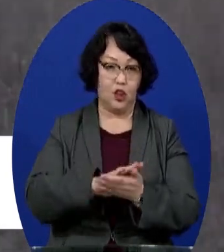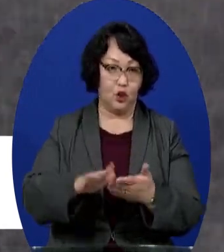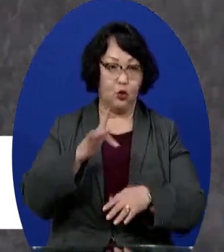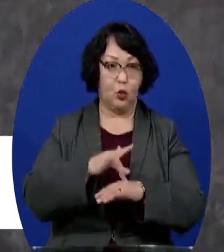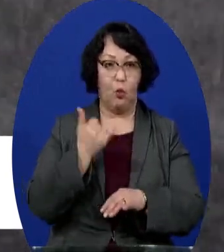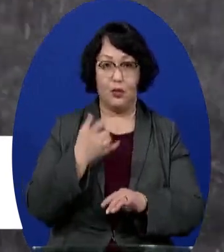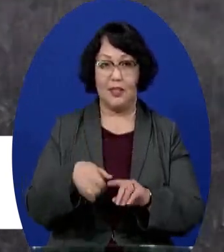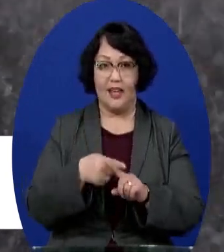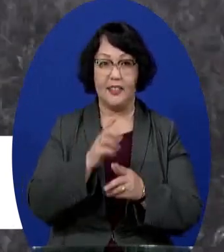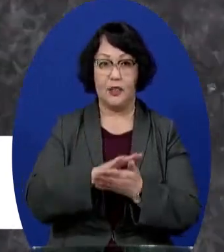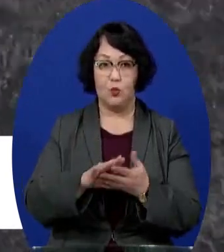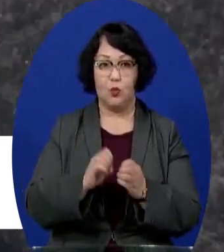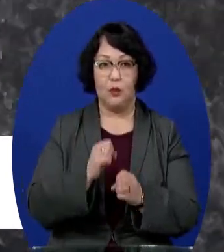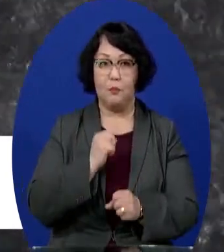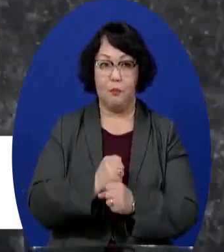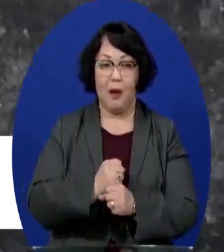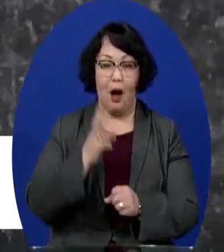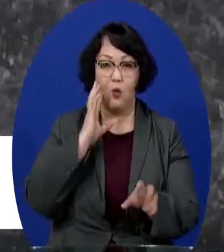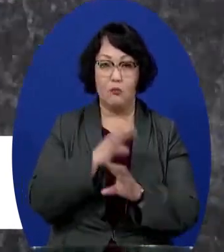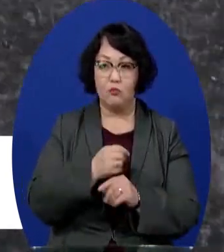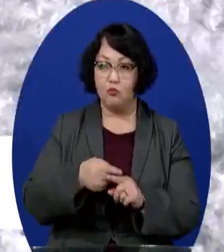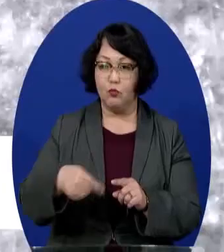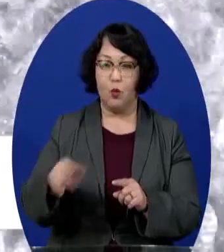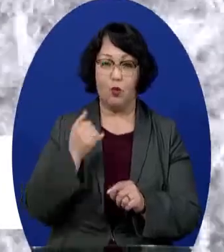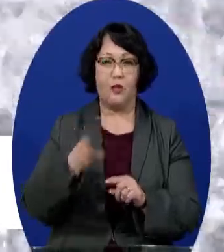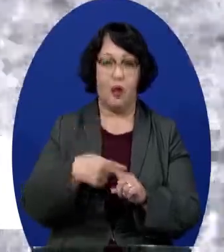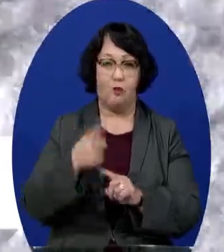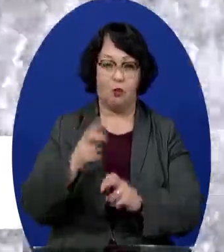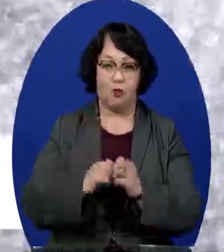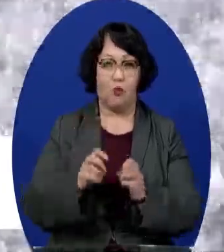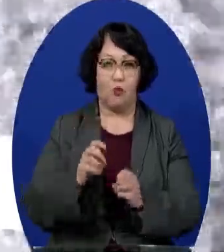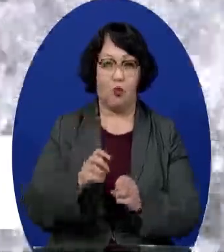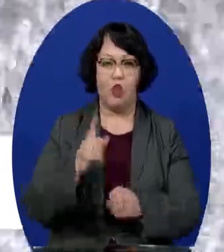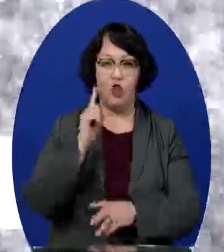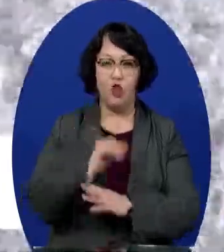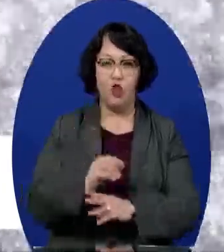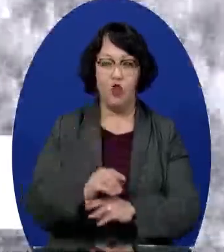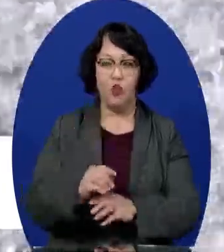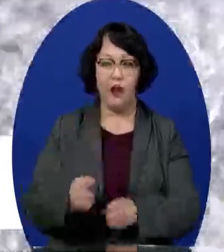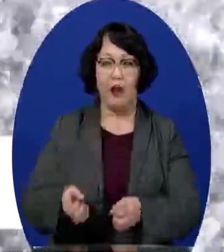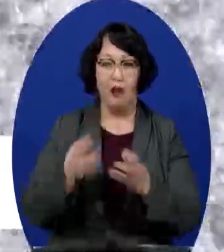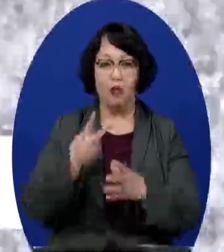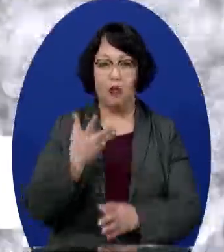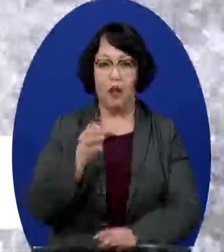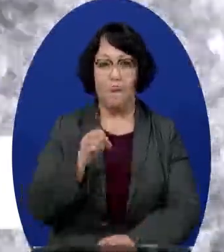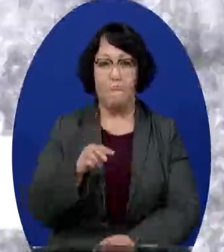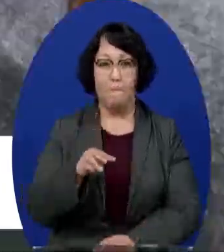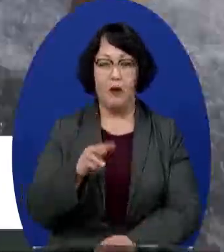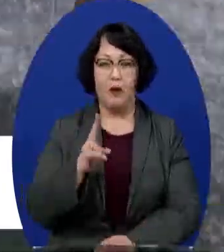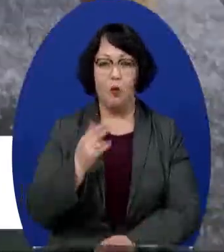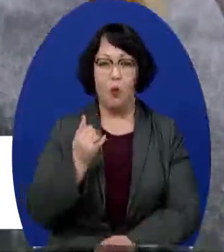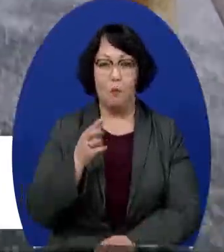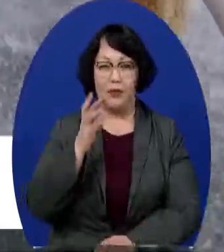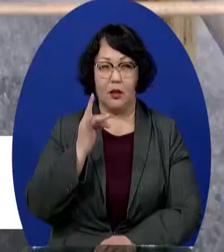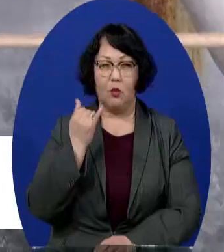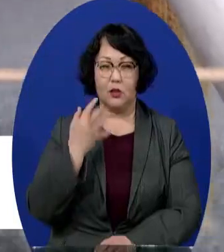цэвэрлэх байгууламжийн дэргэдэх ус дахин боловсруулах үйлдвэр юм а. Цэвэрлэх байгууламжаас хоногт гарах 250 сая метр куб уснаас 50